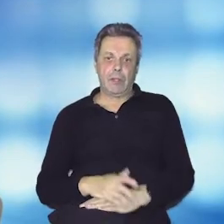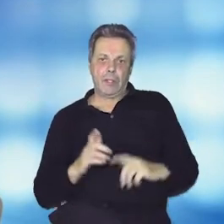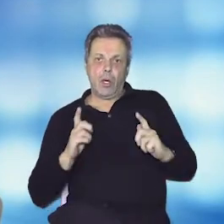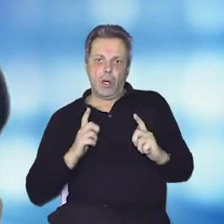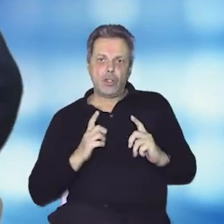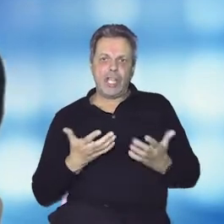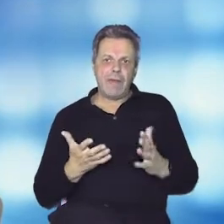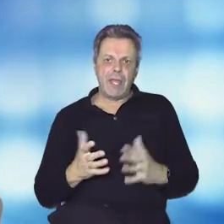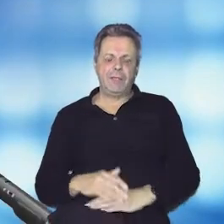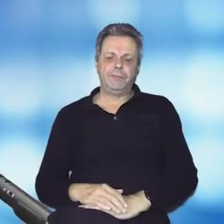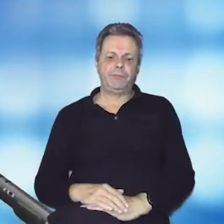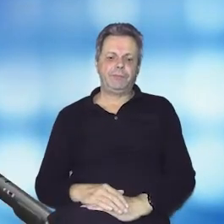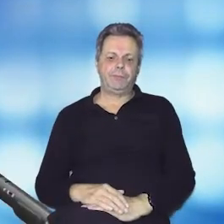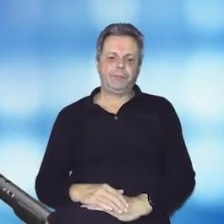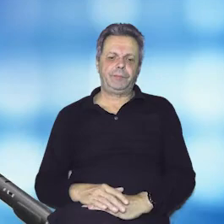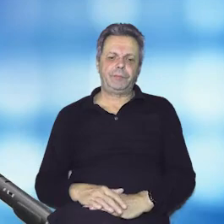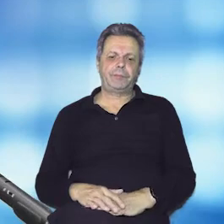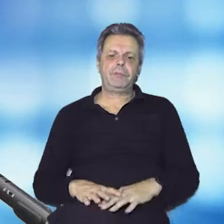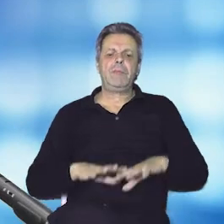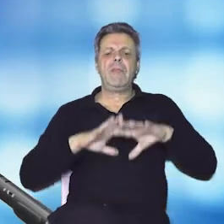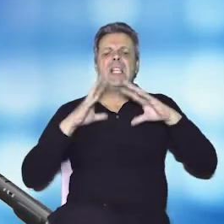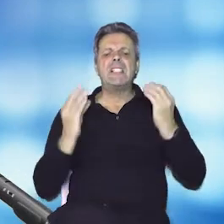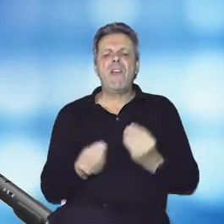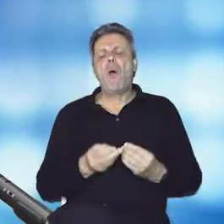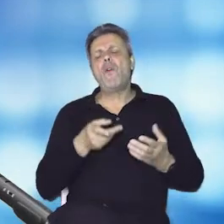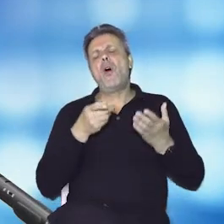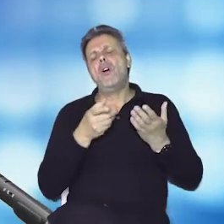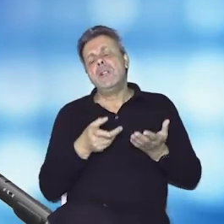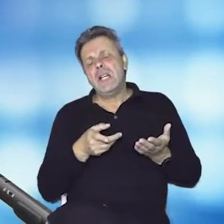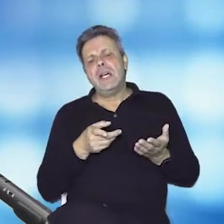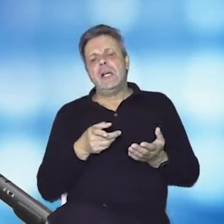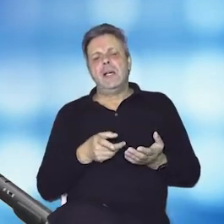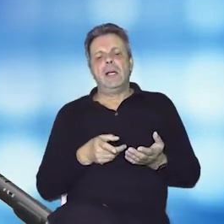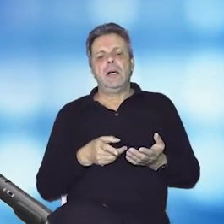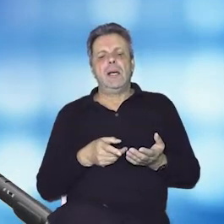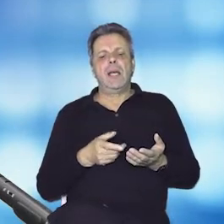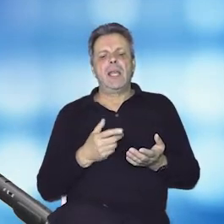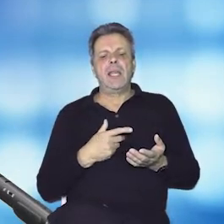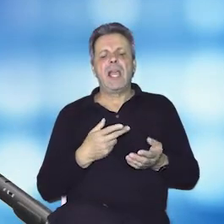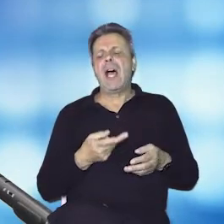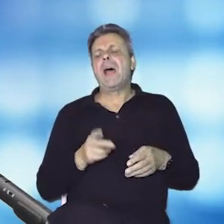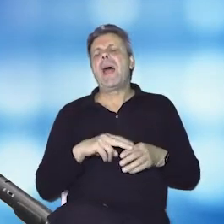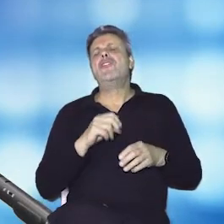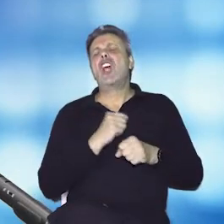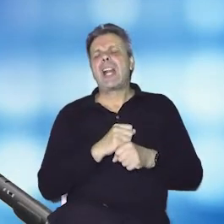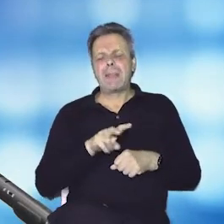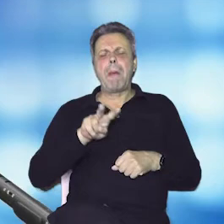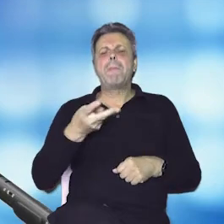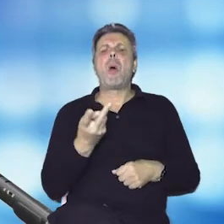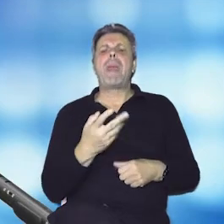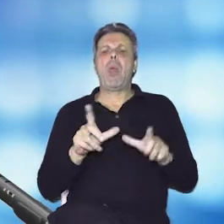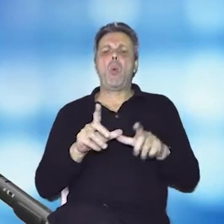iščekivanja. Evo, ovo sve, znate šta, to vam je kao... Recimo, konkretno ja se najviše bavim promjenama u